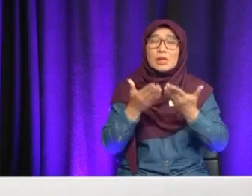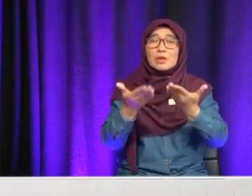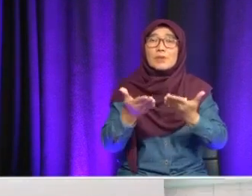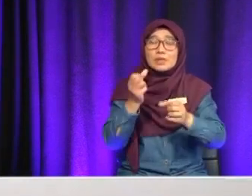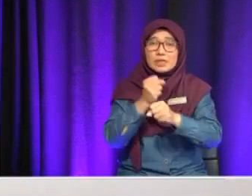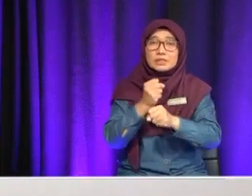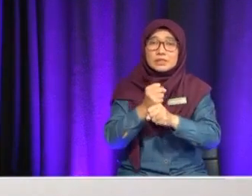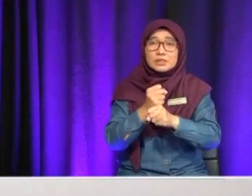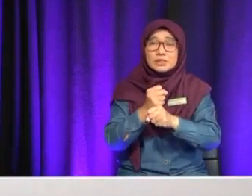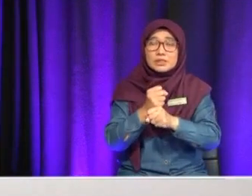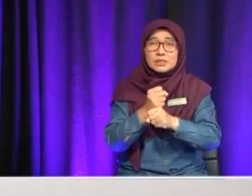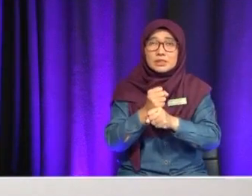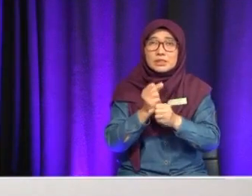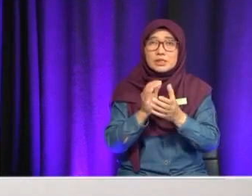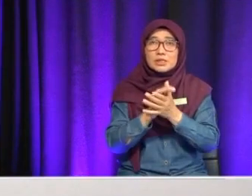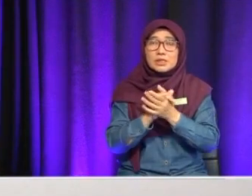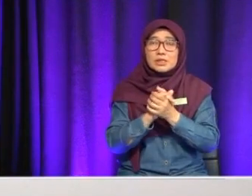apakah dia?